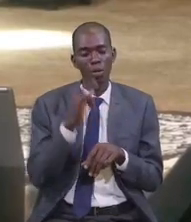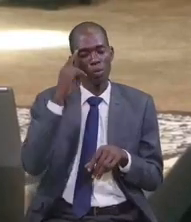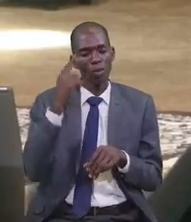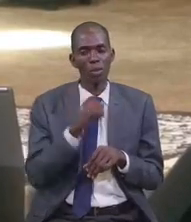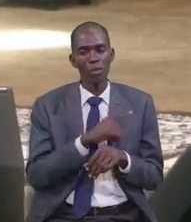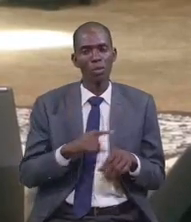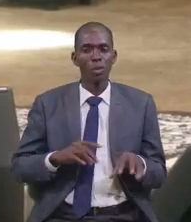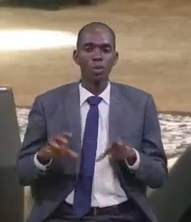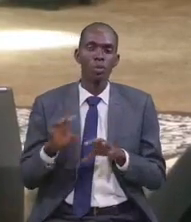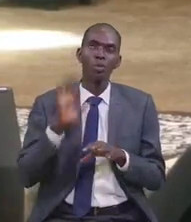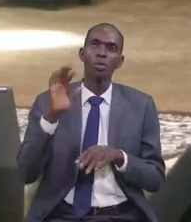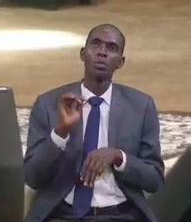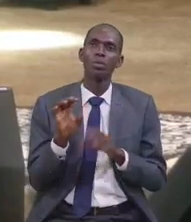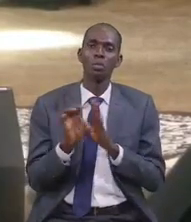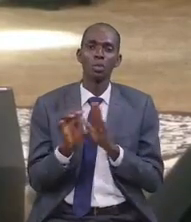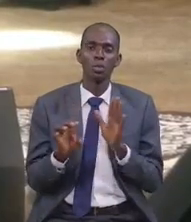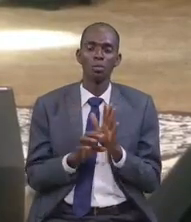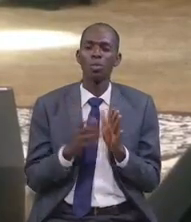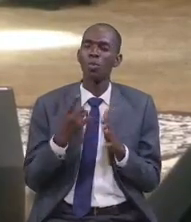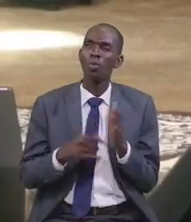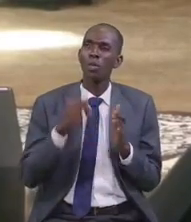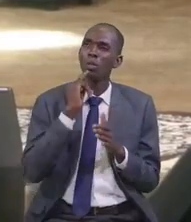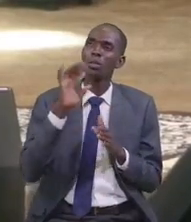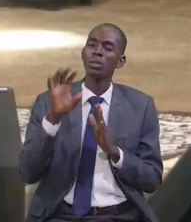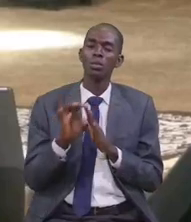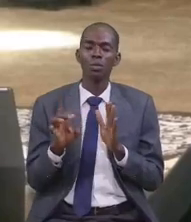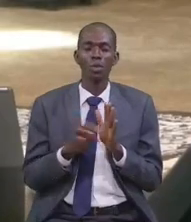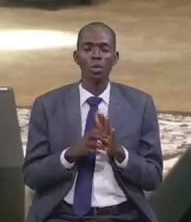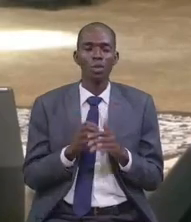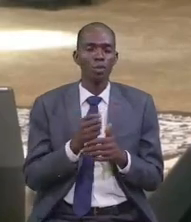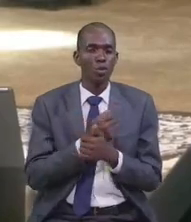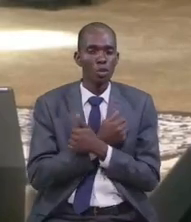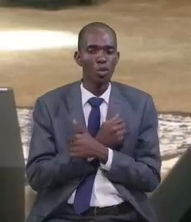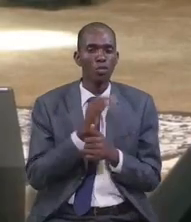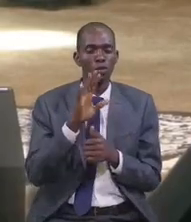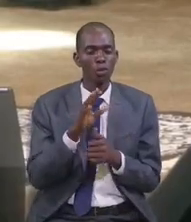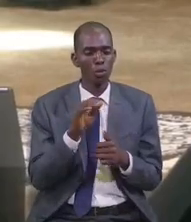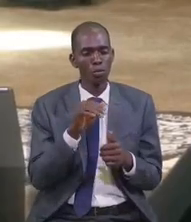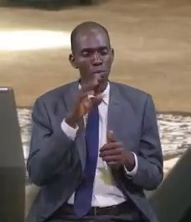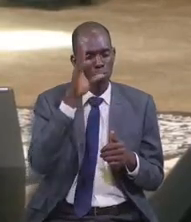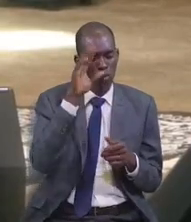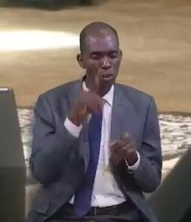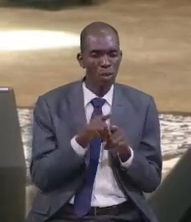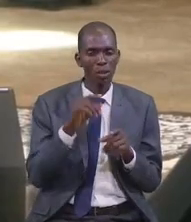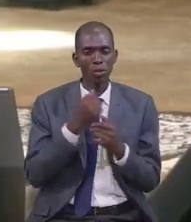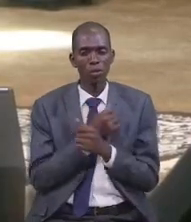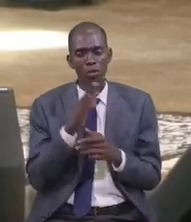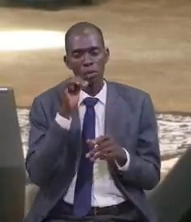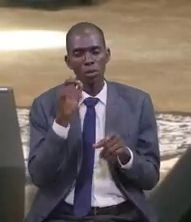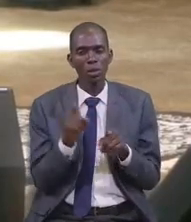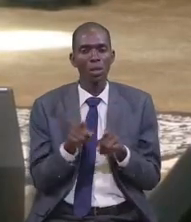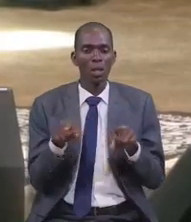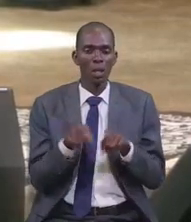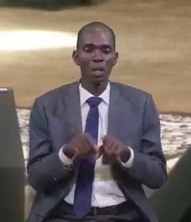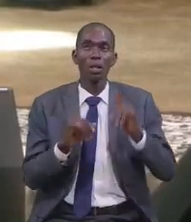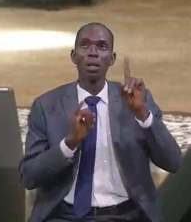sont ses commandements? Aime ton frère, aime ta soeur comme je t'ai aimé. C'est le commandement qu'il nous